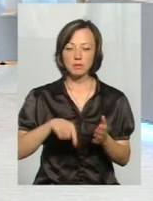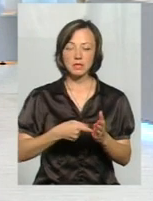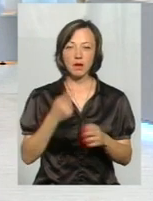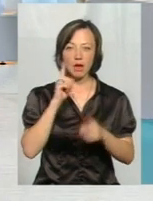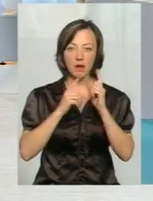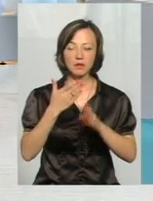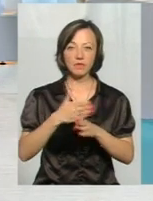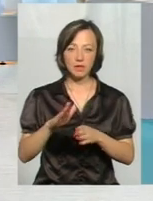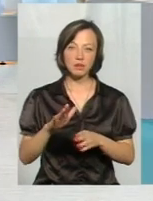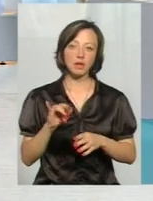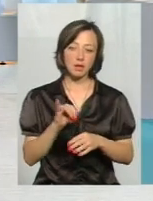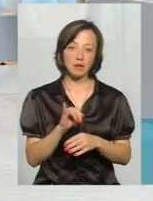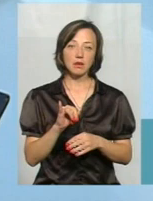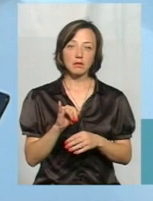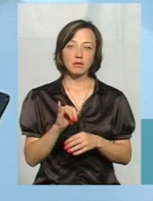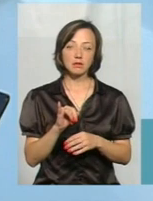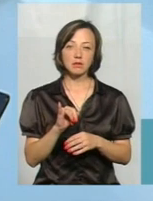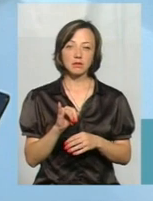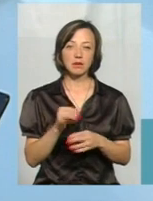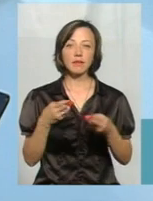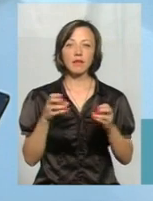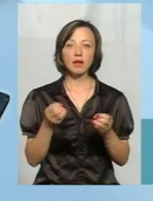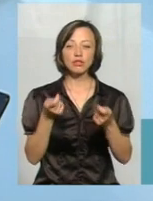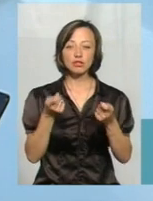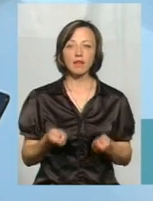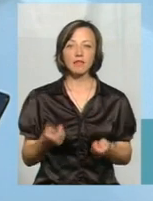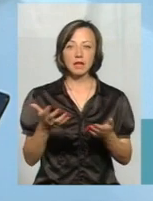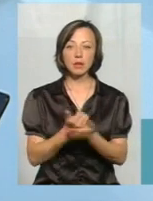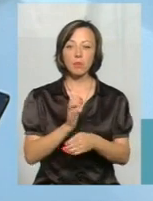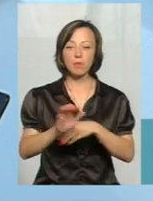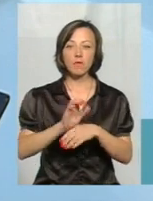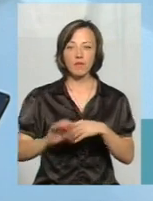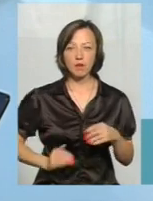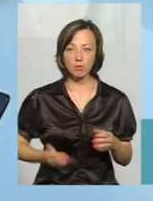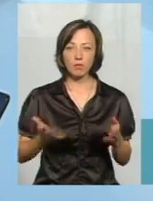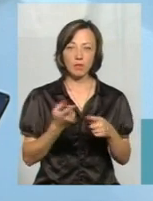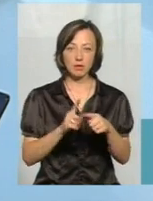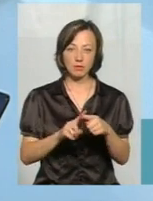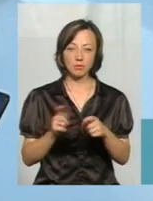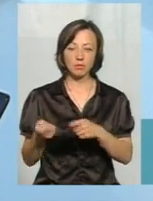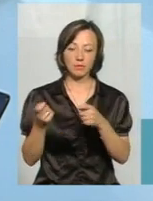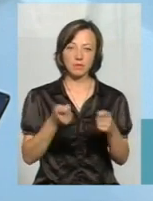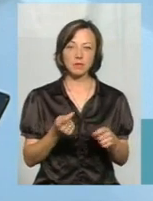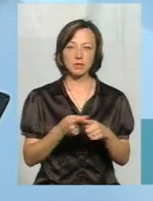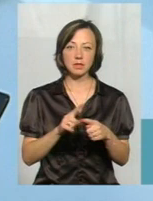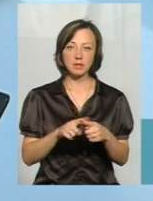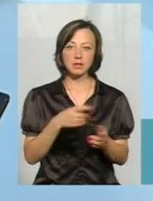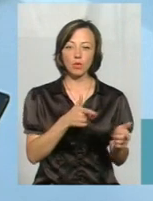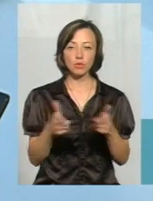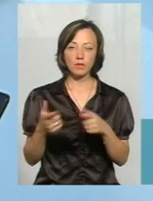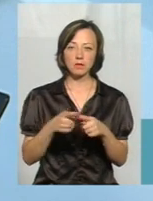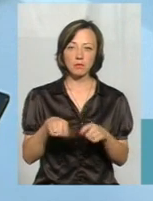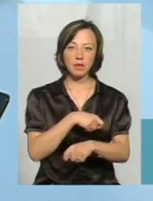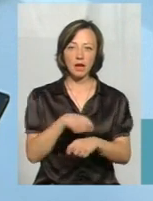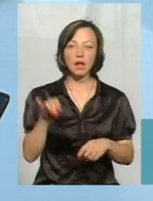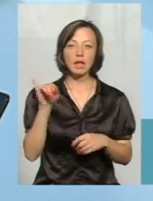виділила, і випрацьовуємо, розпрацьовуємо, зараз де дешевше знайти поставщика, з яким ви поставите, от, і заготовити ці матеріали.